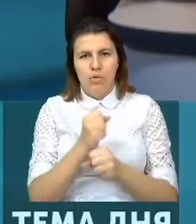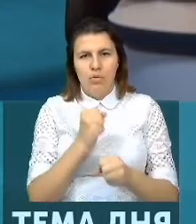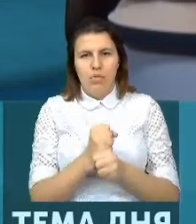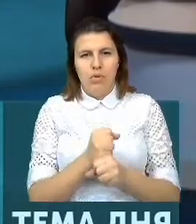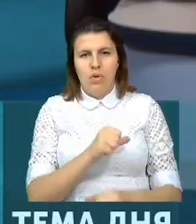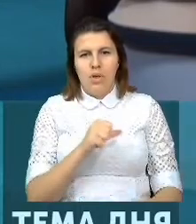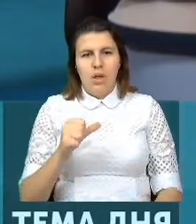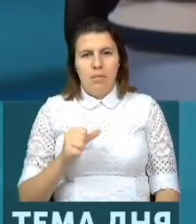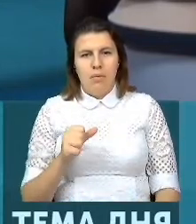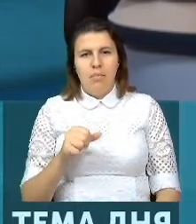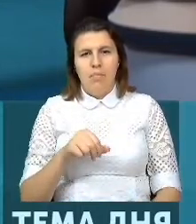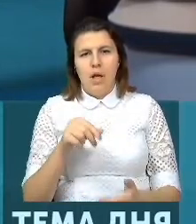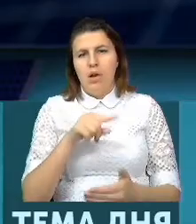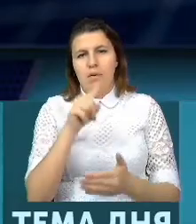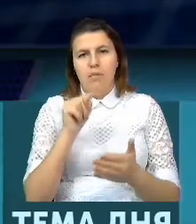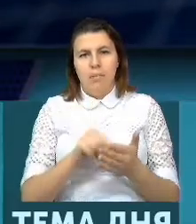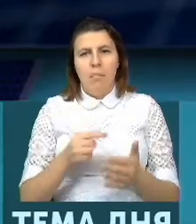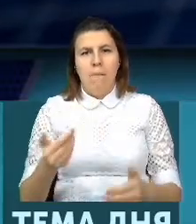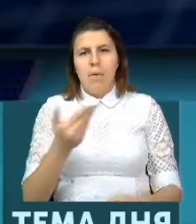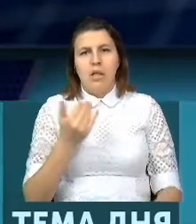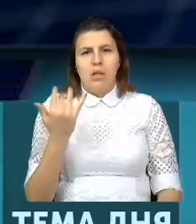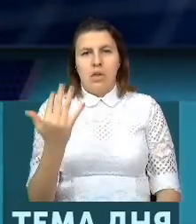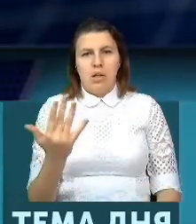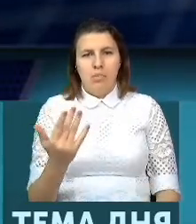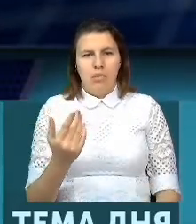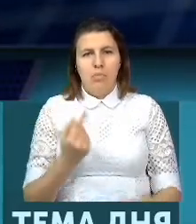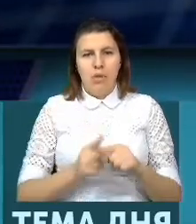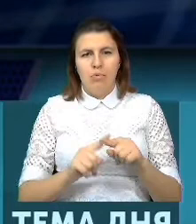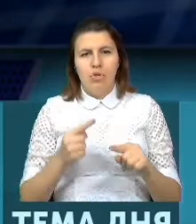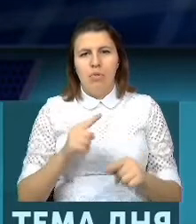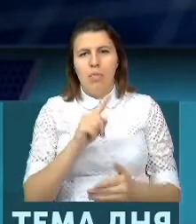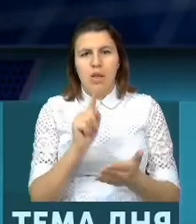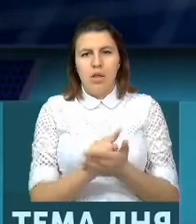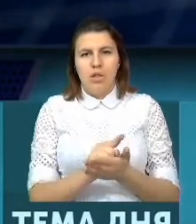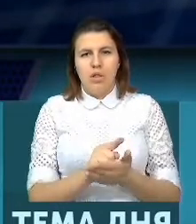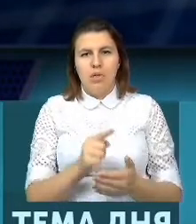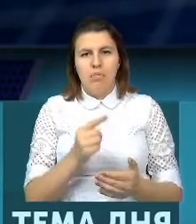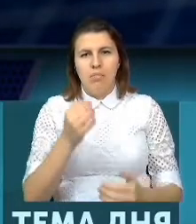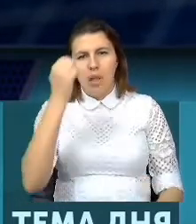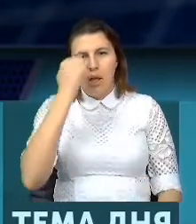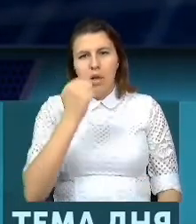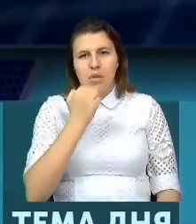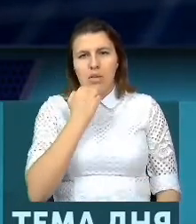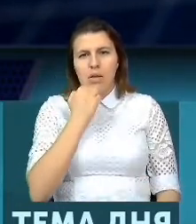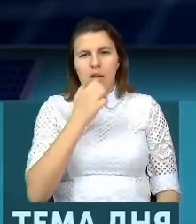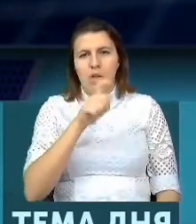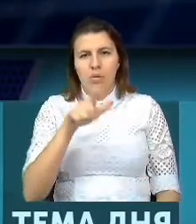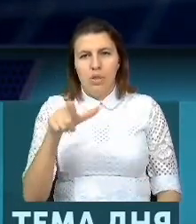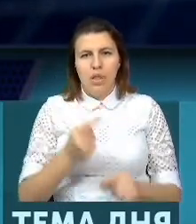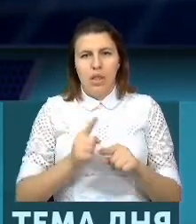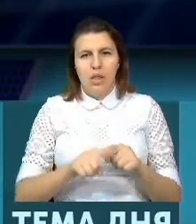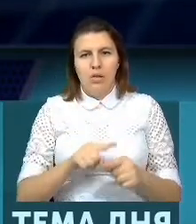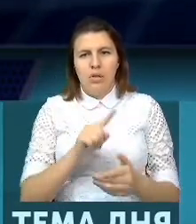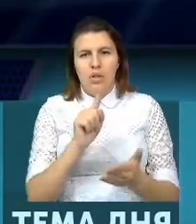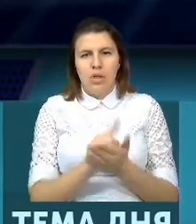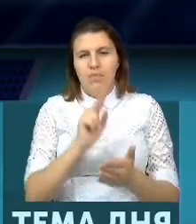даже неправильно, потому что мы должны быть благодарны людям, которые взялись бесплатно это выполнять эту работу, делать 2 года, вкладывать